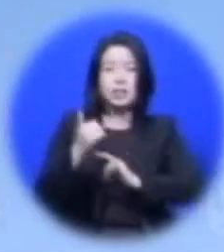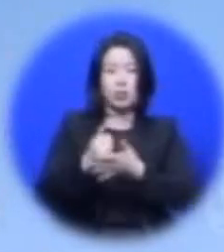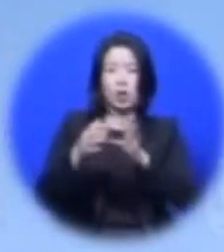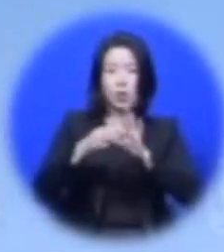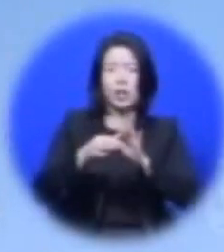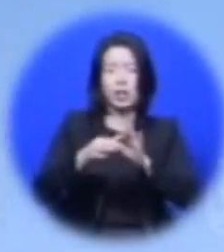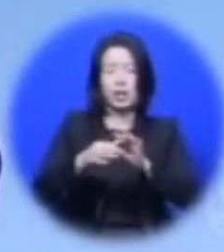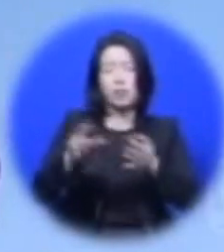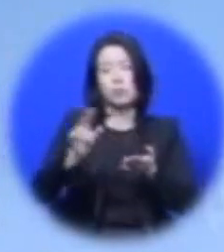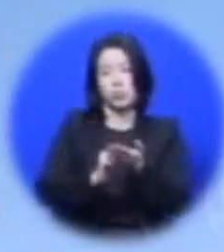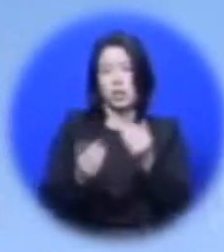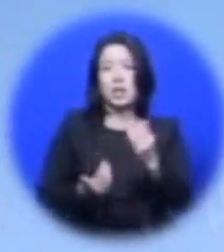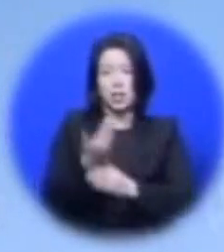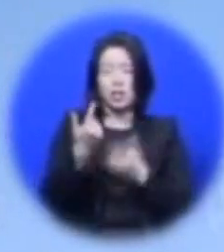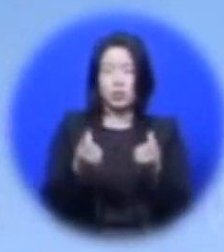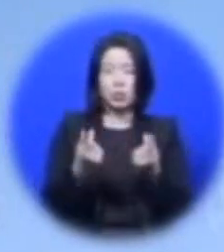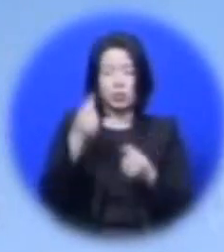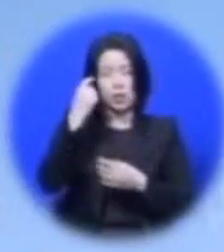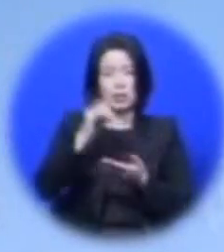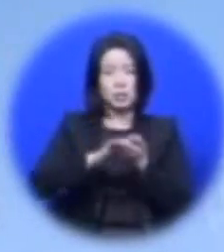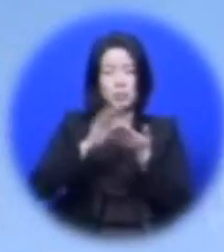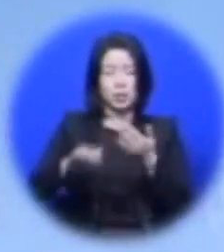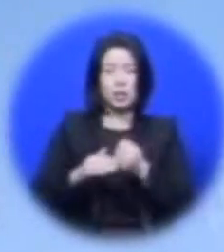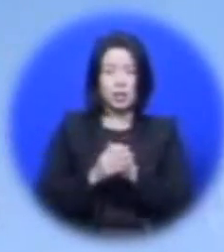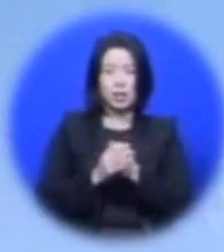겁니다. 만나서 따질 거